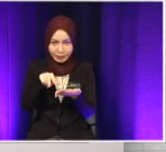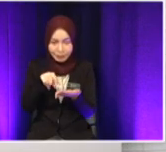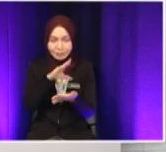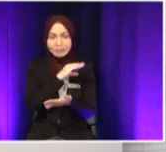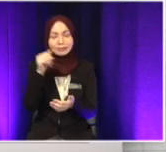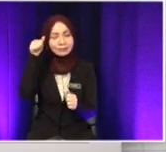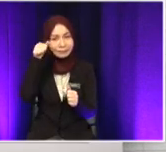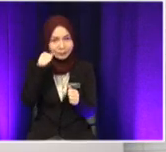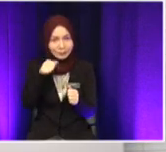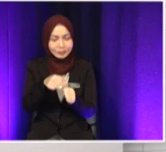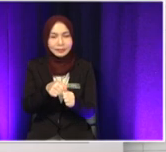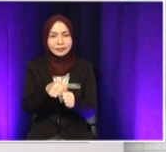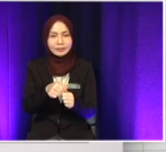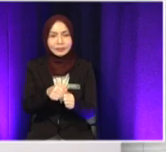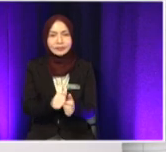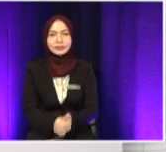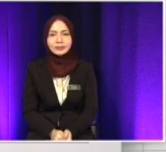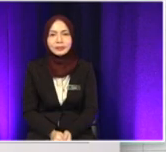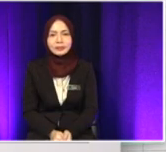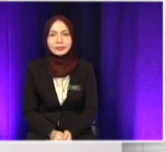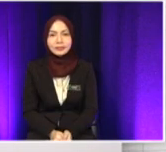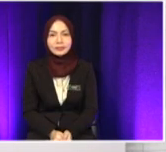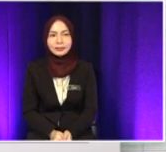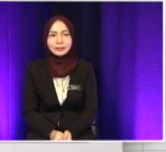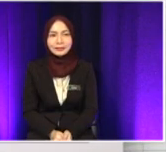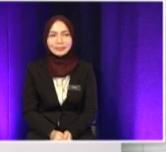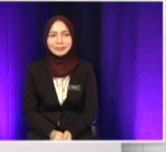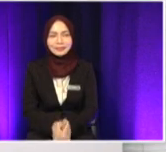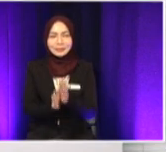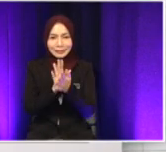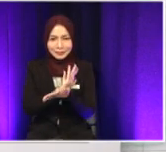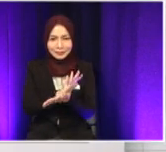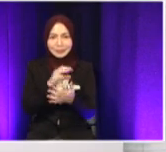jangan dalam proses jangan tulis mesin nih menurut anak-anak murid yang susah